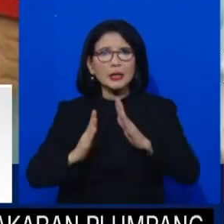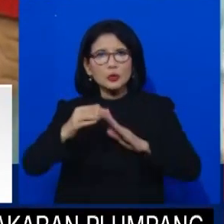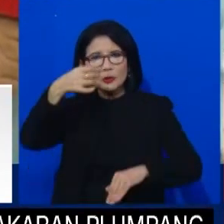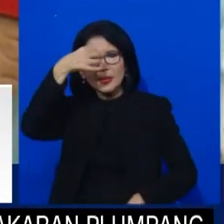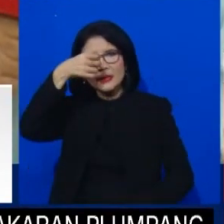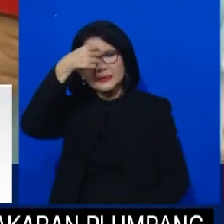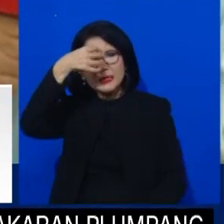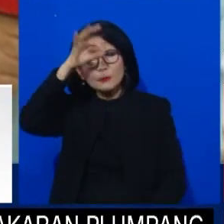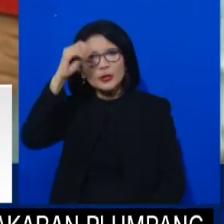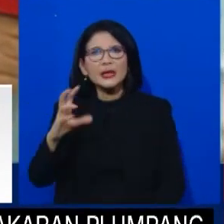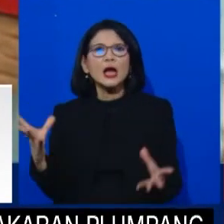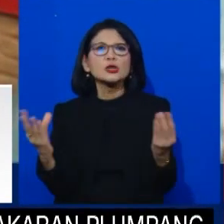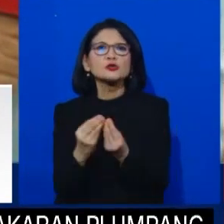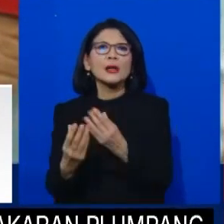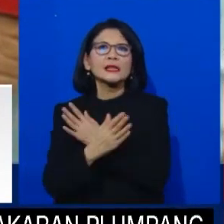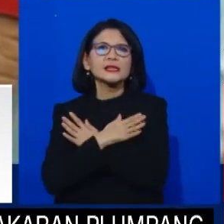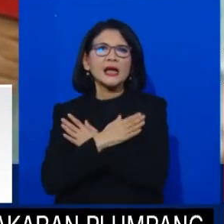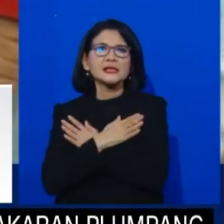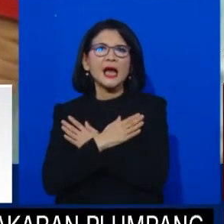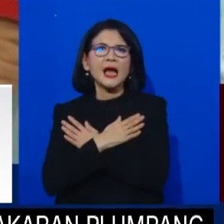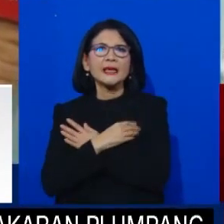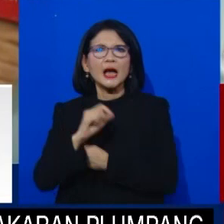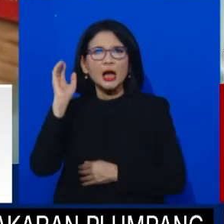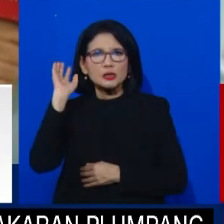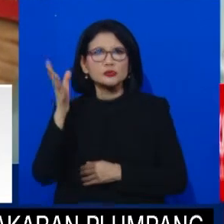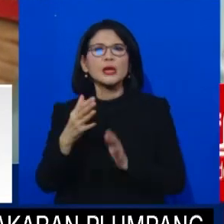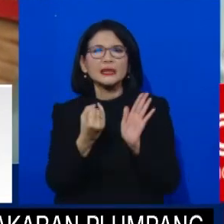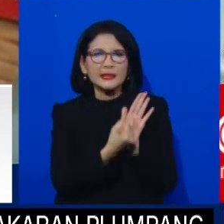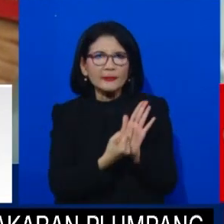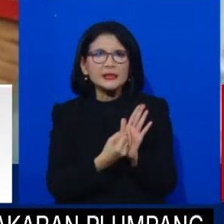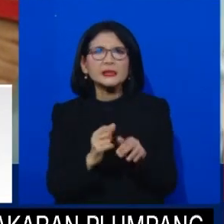dan berapa jumlah jenazah yang sudah teridentifikasi?